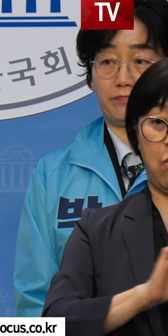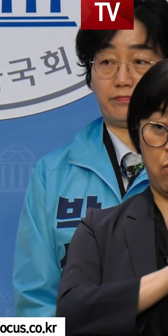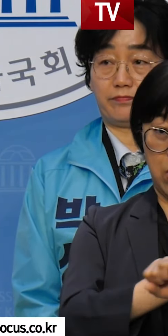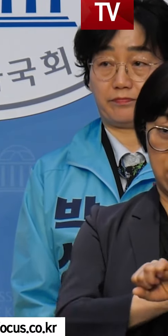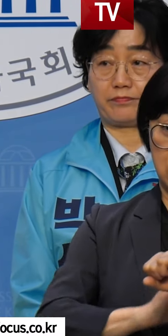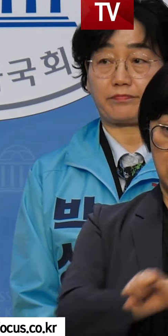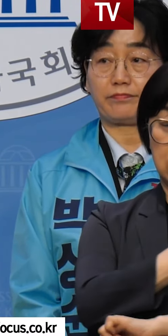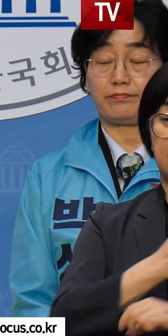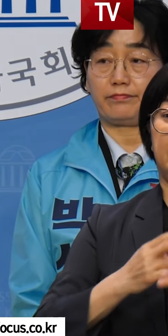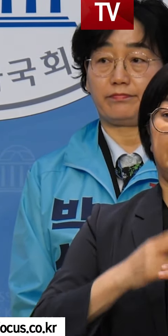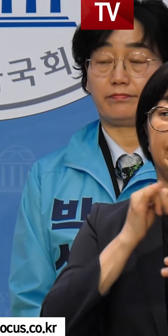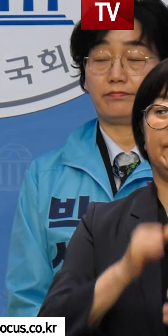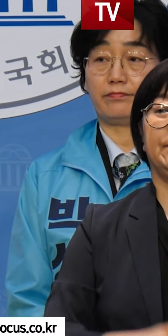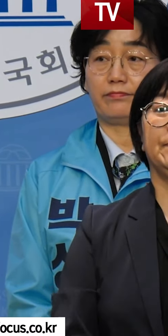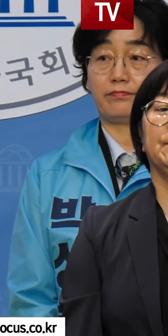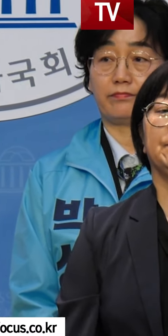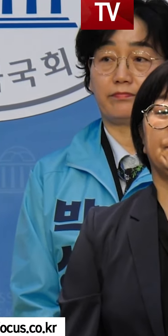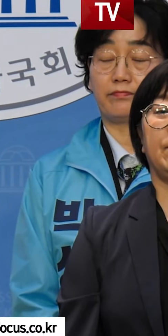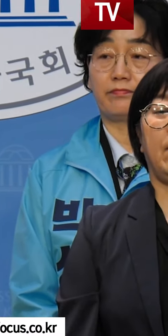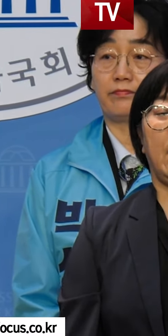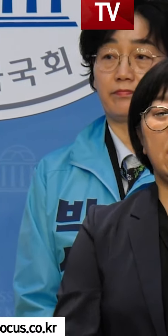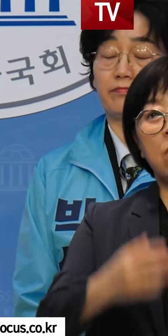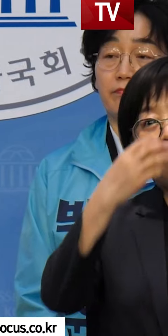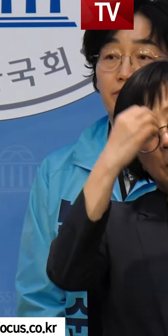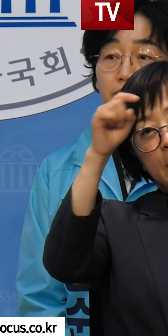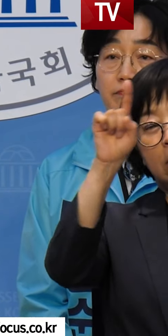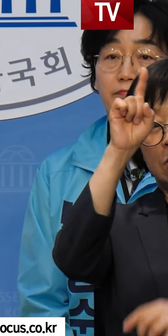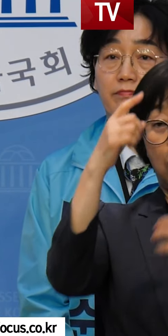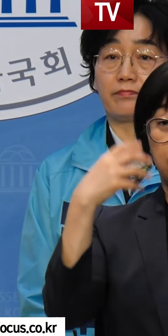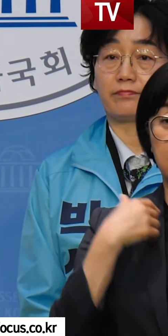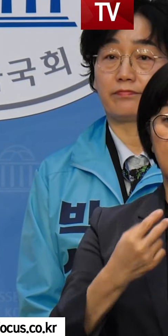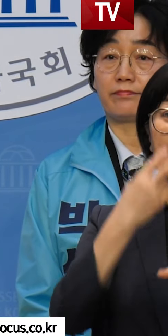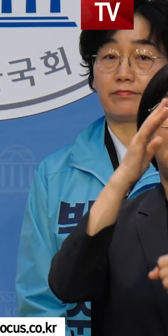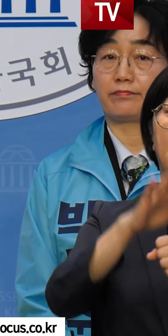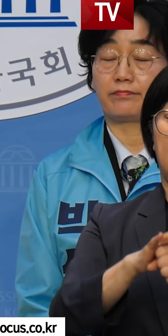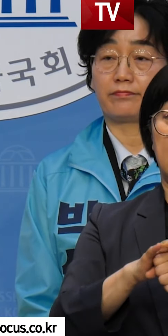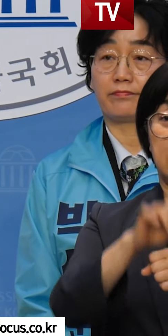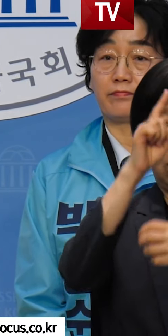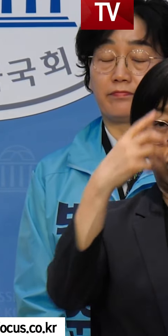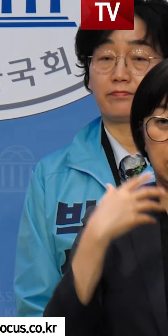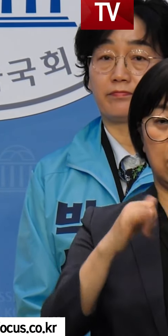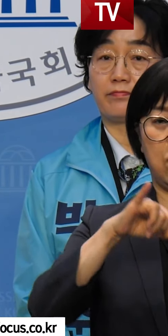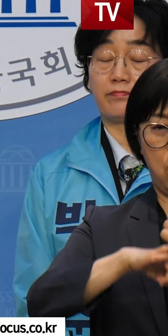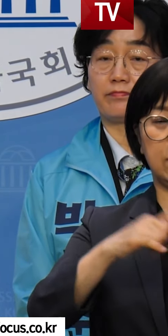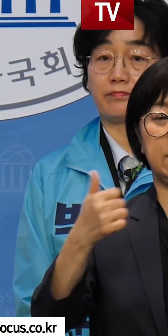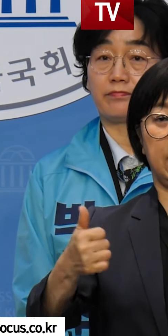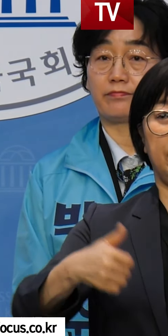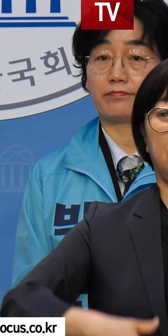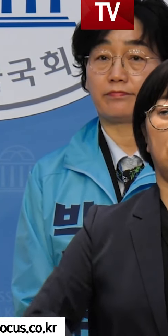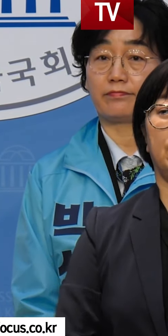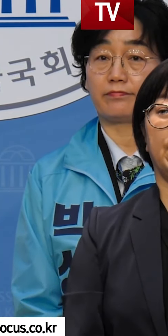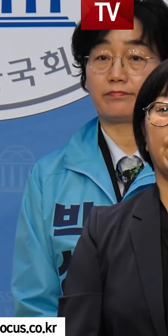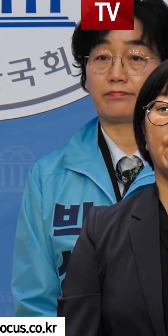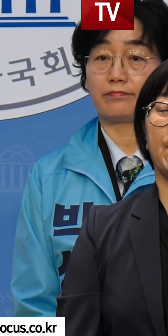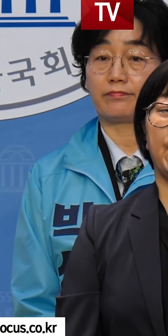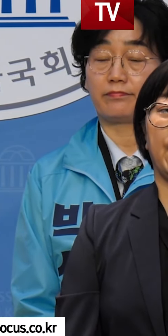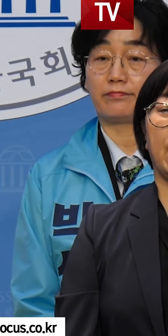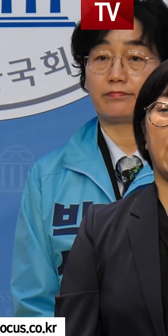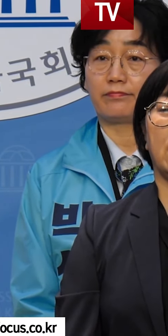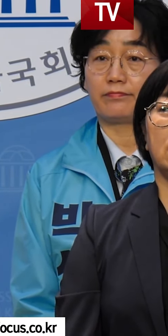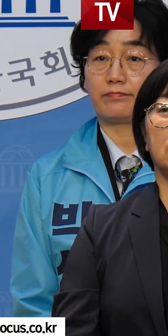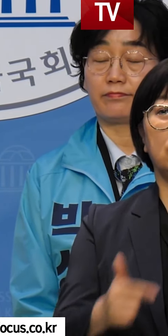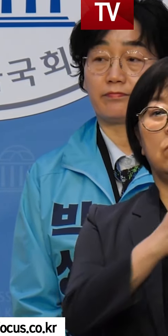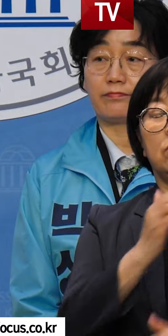권력을 남용하고 있습니다. 이 오만한 정권, 한심한 정권을 반드시 심판해야 합니다.